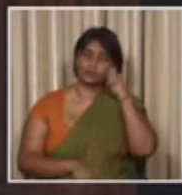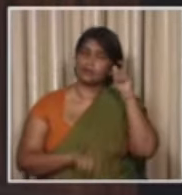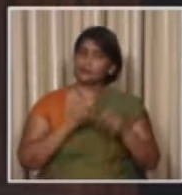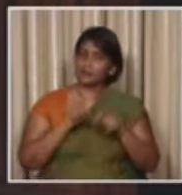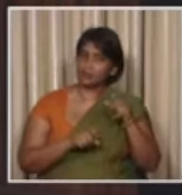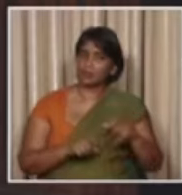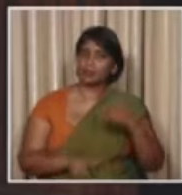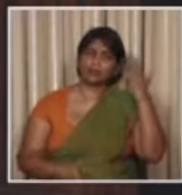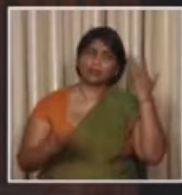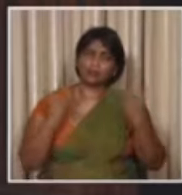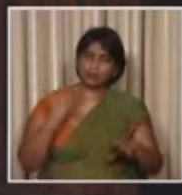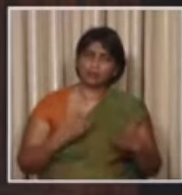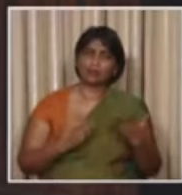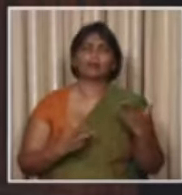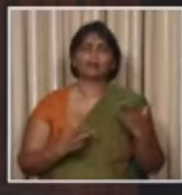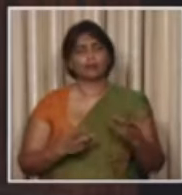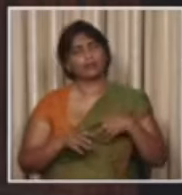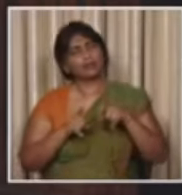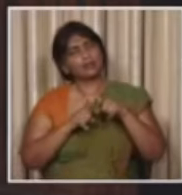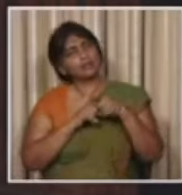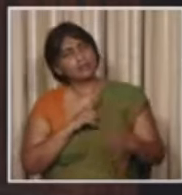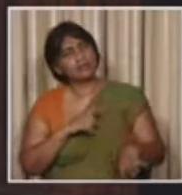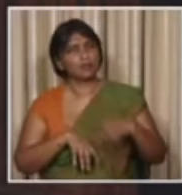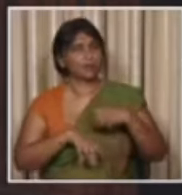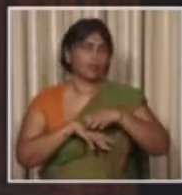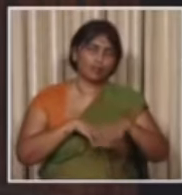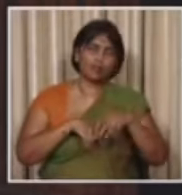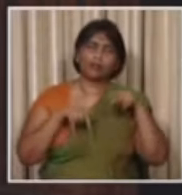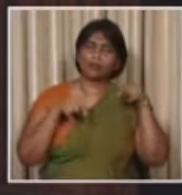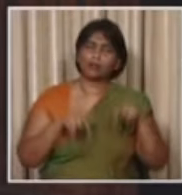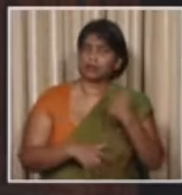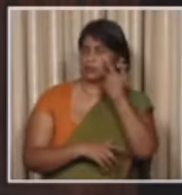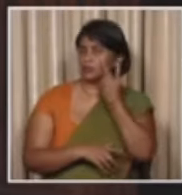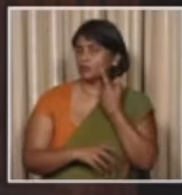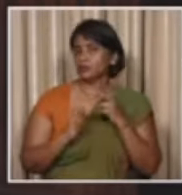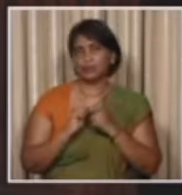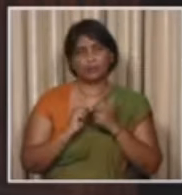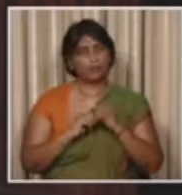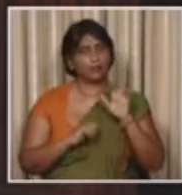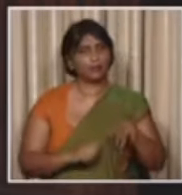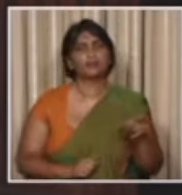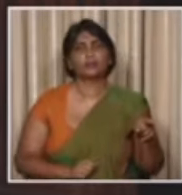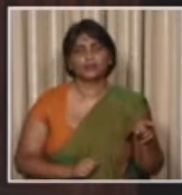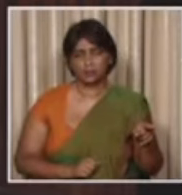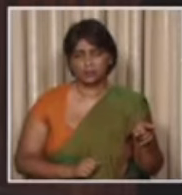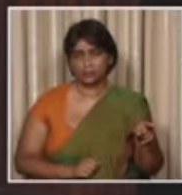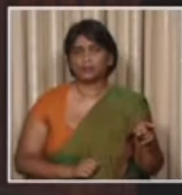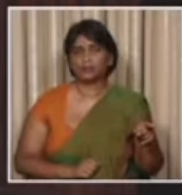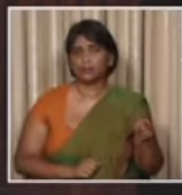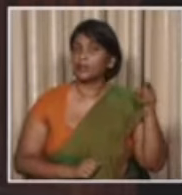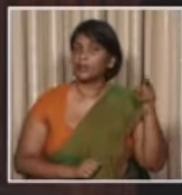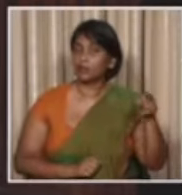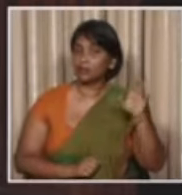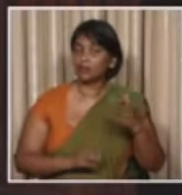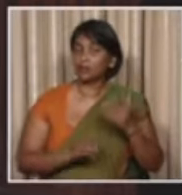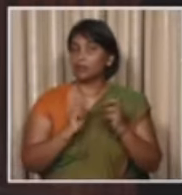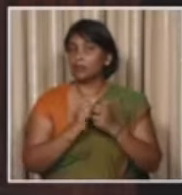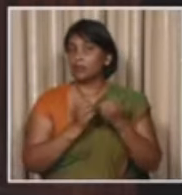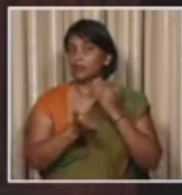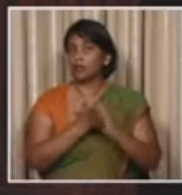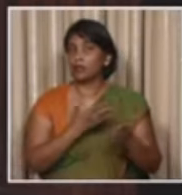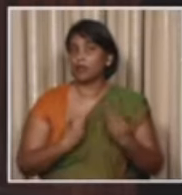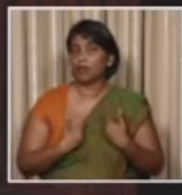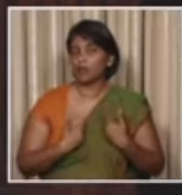නැති වෙලා, අහිංසක මිනිස්සු ආබාධිත තත්ත්වයටපත් වෙලා අද අන්ත අසරණ තත්ත්වයට එතනපත් වෙලා තියෙනවා. ඒගොල්ලන්ට කරලා තියෙන දේවල් මොනවද